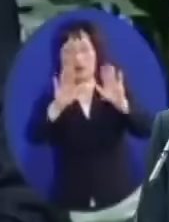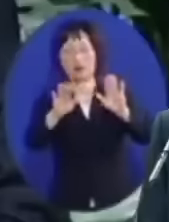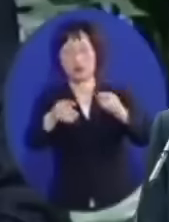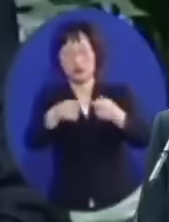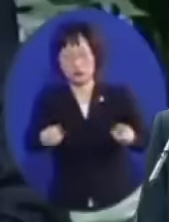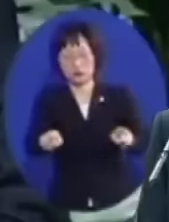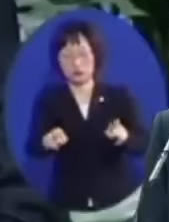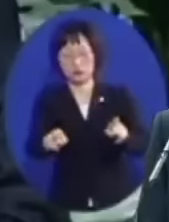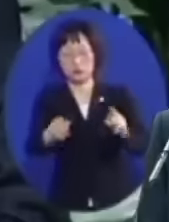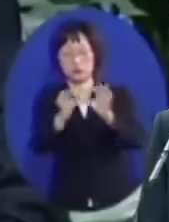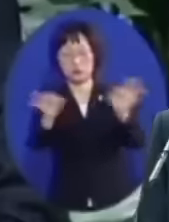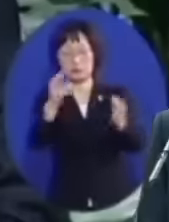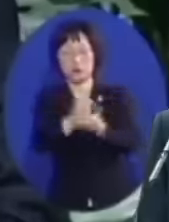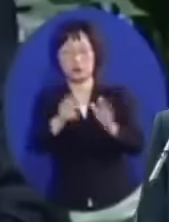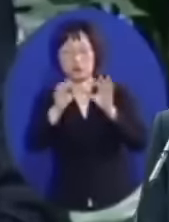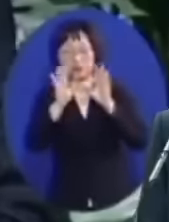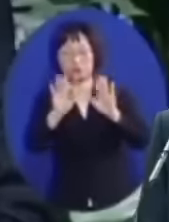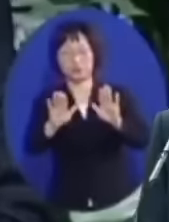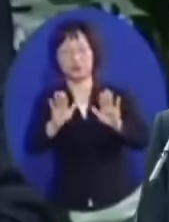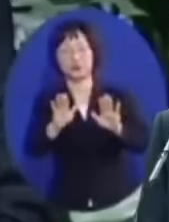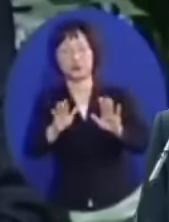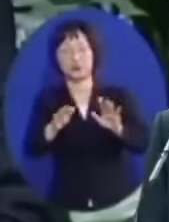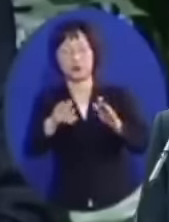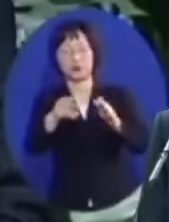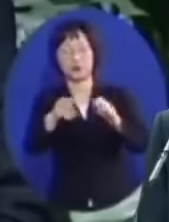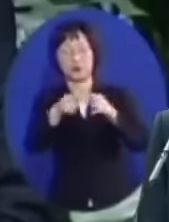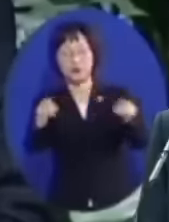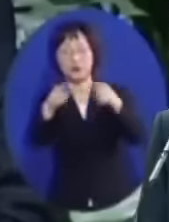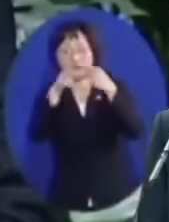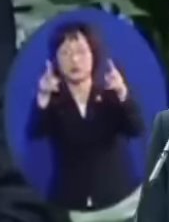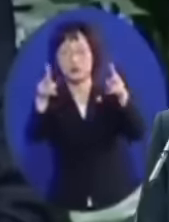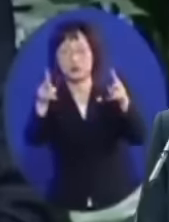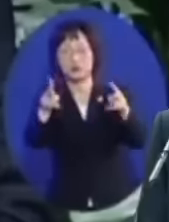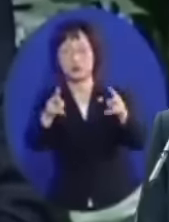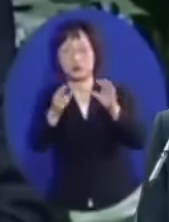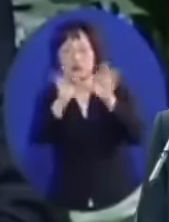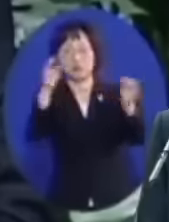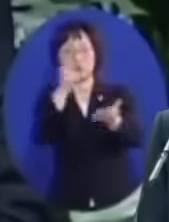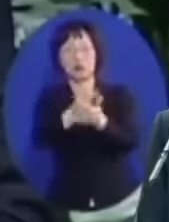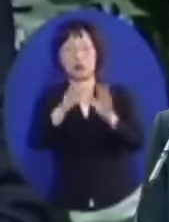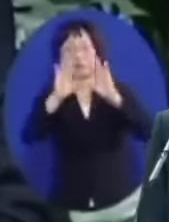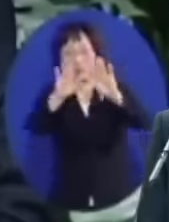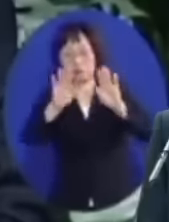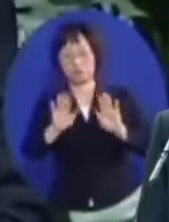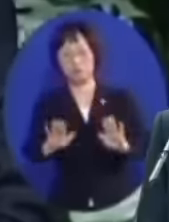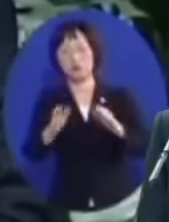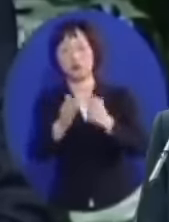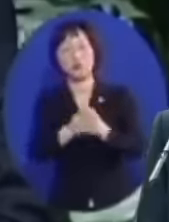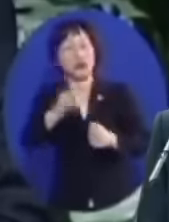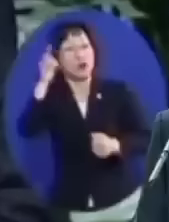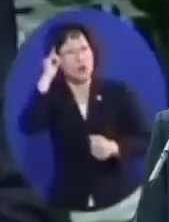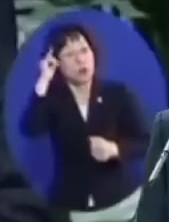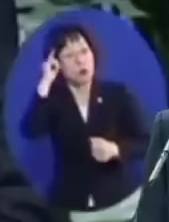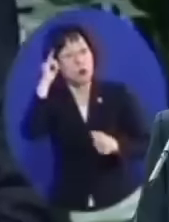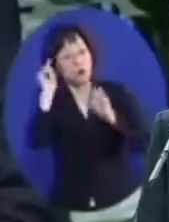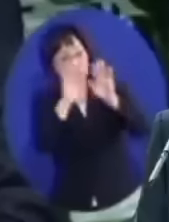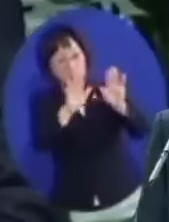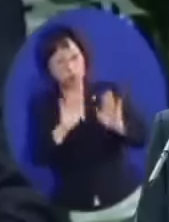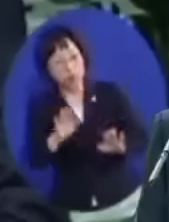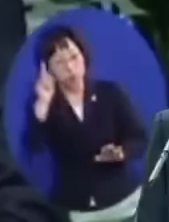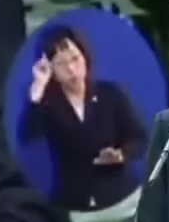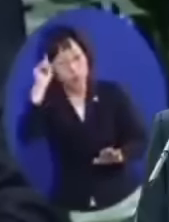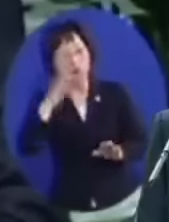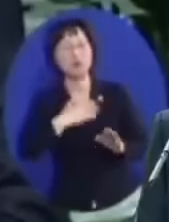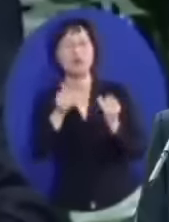십계명을 매달아 놓았었습니다. 침대 2층에도 십계명, 아래층에도 십계명이 그래서 왜 이 십계명을 매달아 놨습니까? 나는